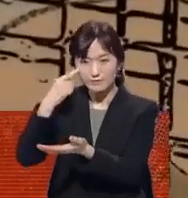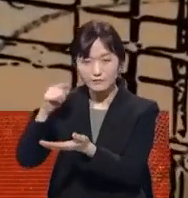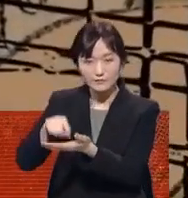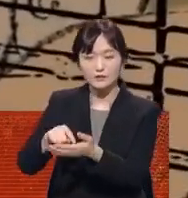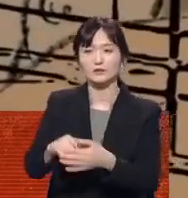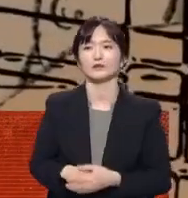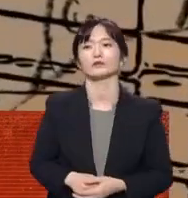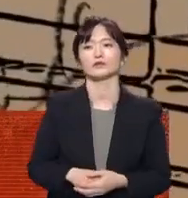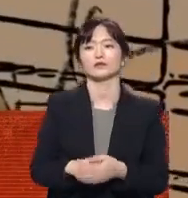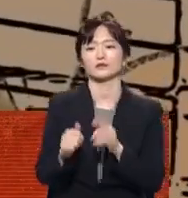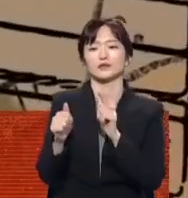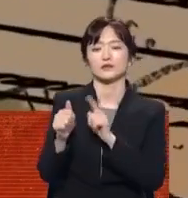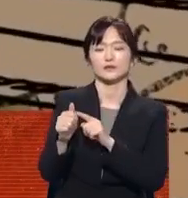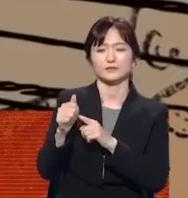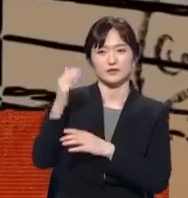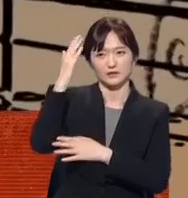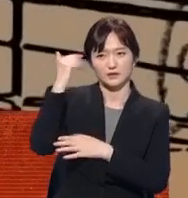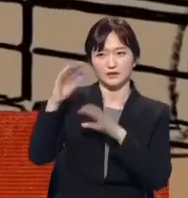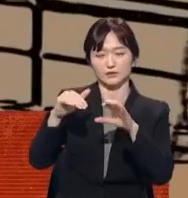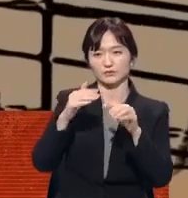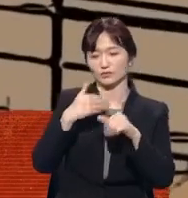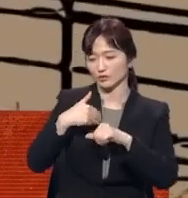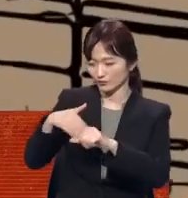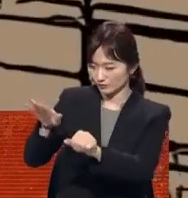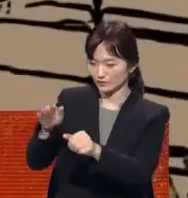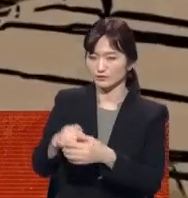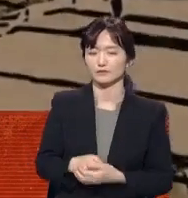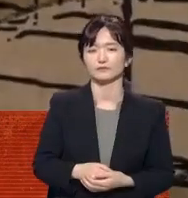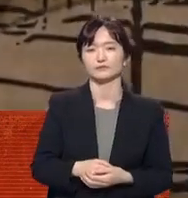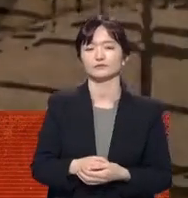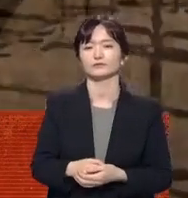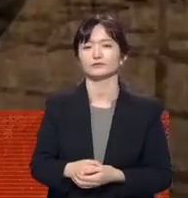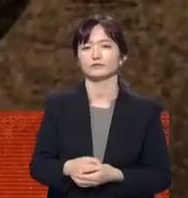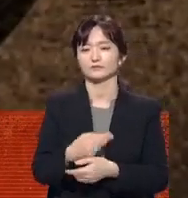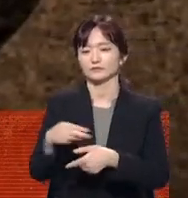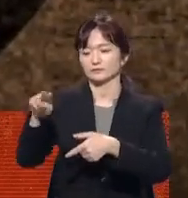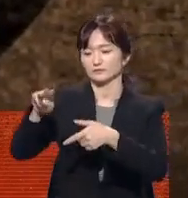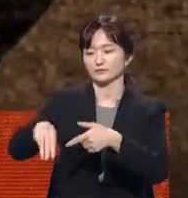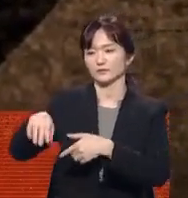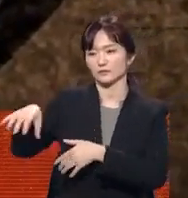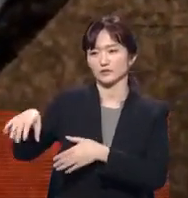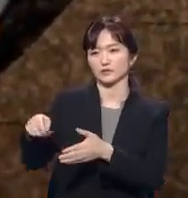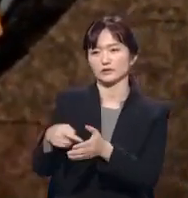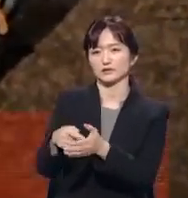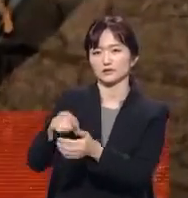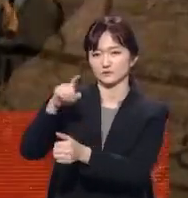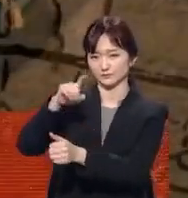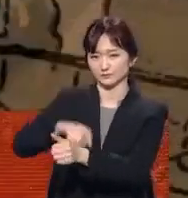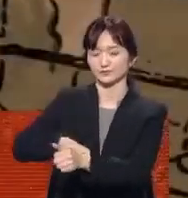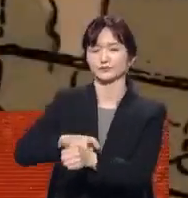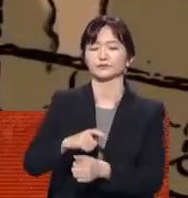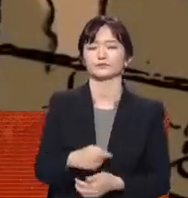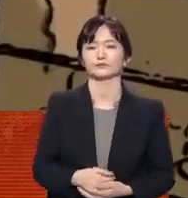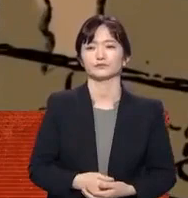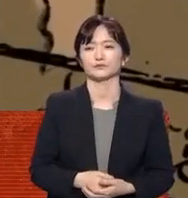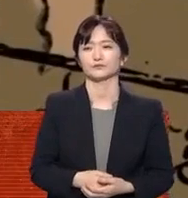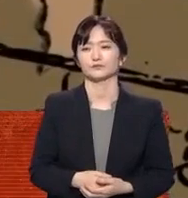남성을 국내로 송환을 했고요 인체 인천국제공 항에서이 남성이 긴급 체포된 사안입니다